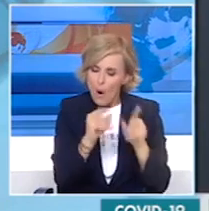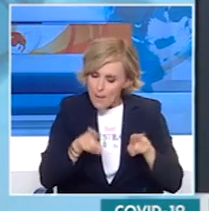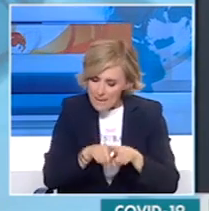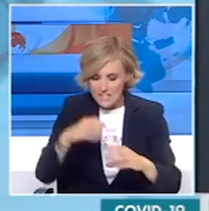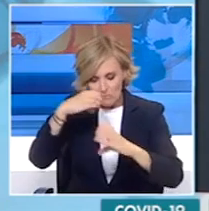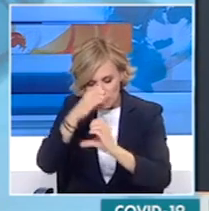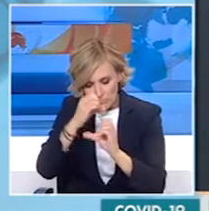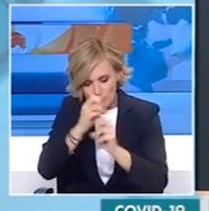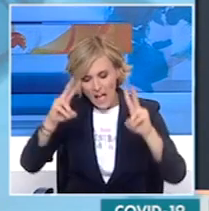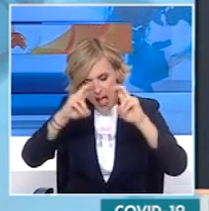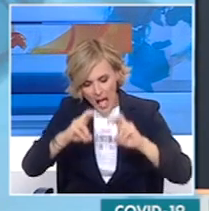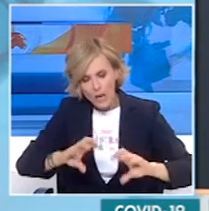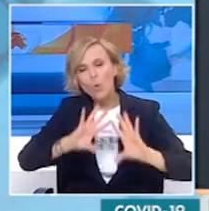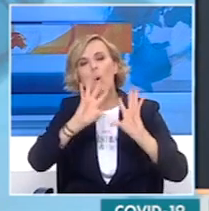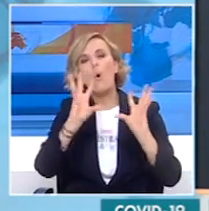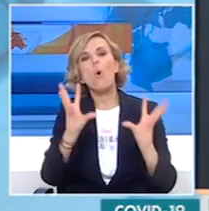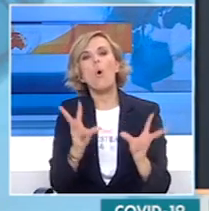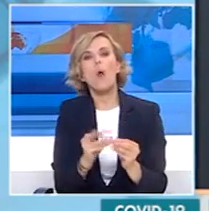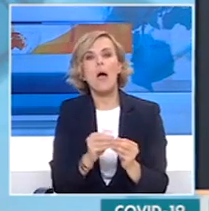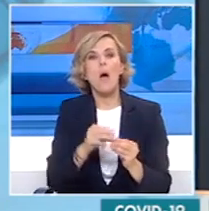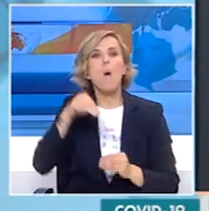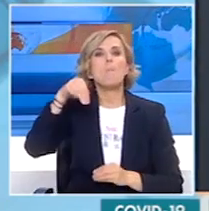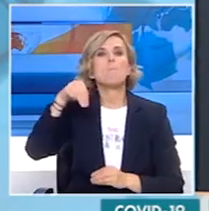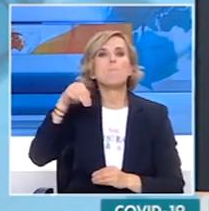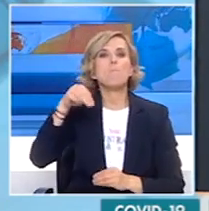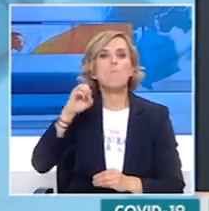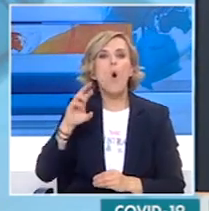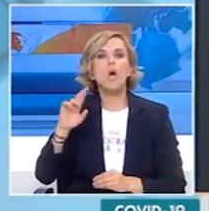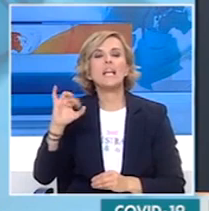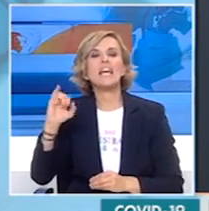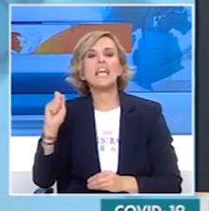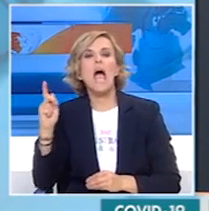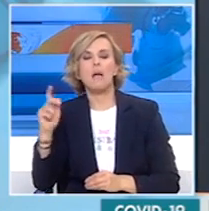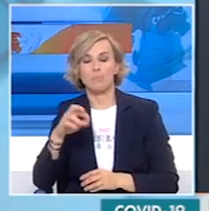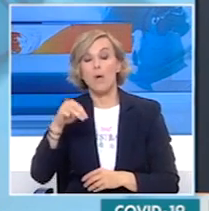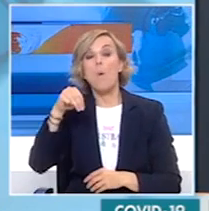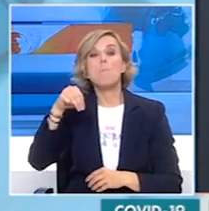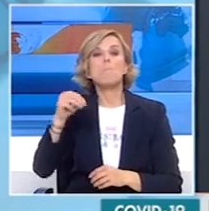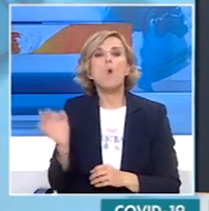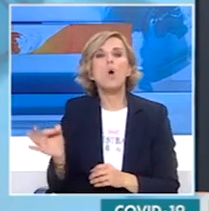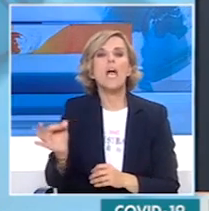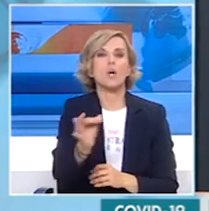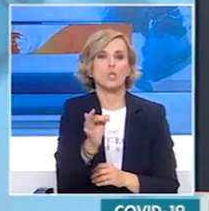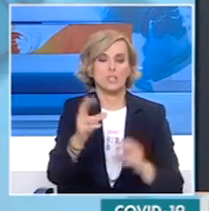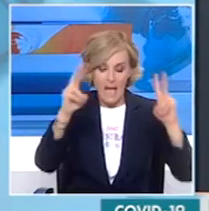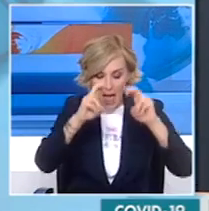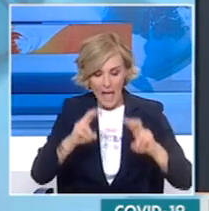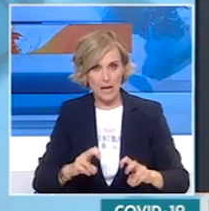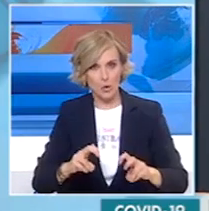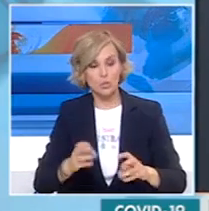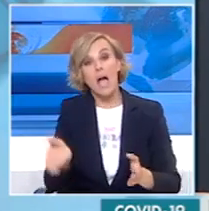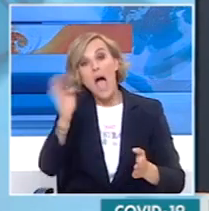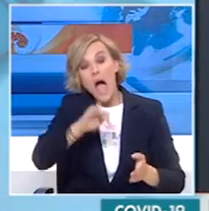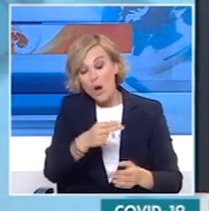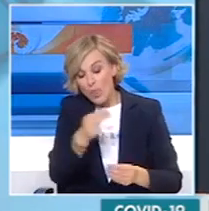έλεγχο, άλλος ο μοριακός διαγνωστικός που κάνουμε αυτή τη στιγμή και θεωρείται ο πιο αξιόπιστος, και άλλος ο έλεγχος της ανοσίας και των αντισωμάτων, και θα μπορεί να